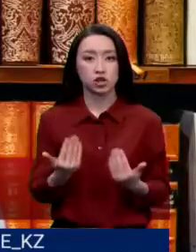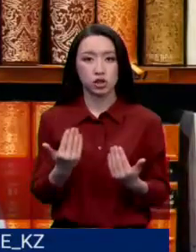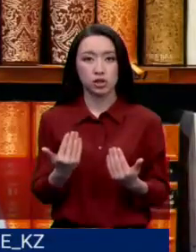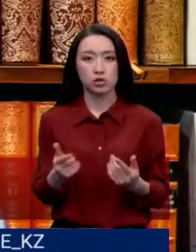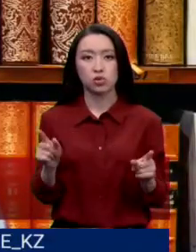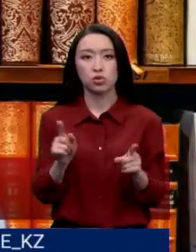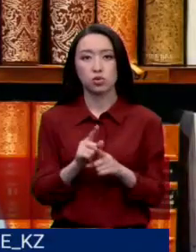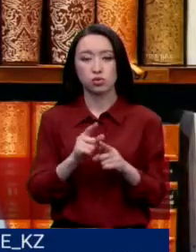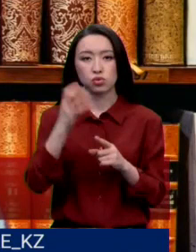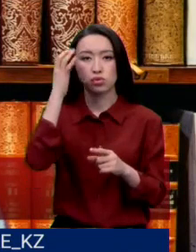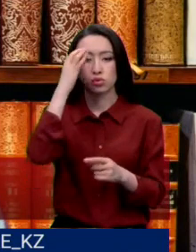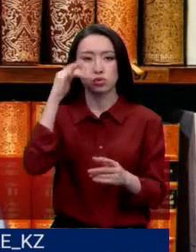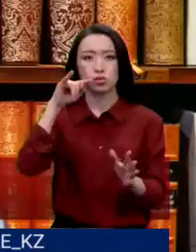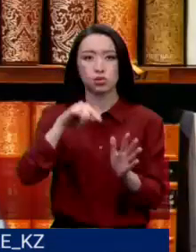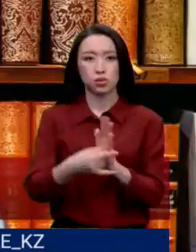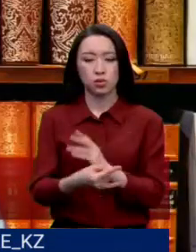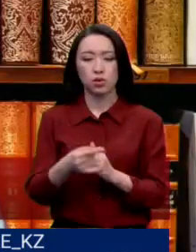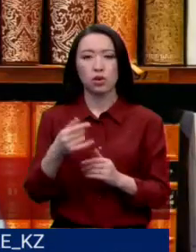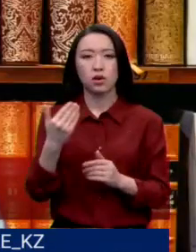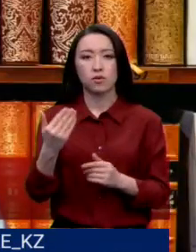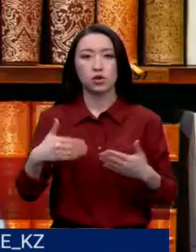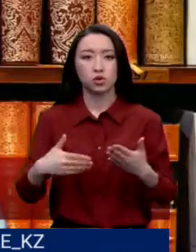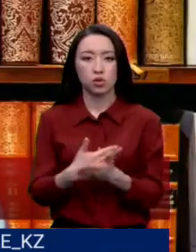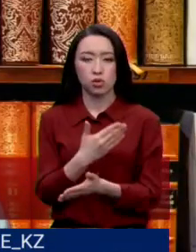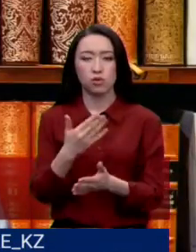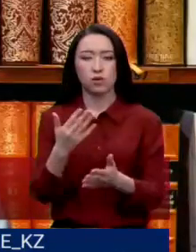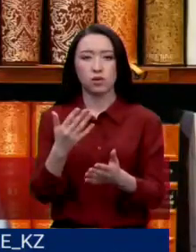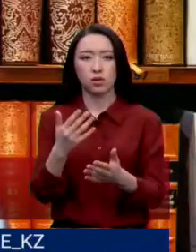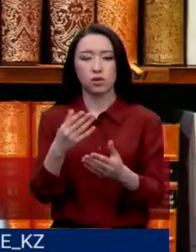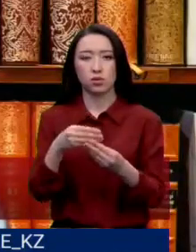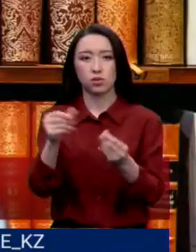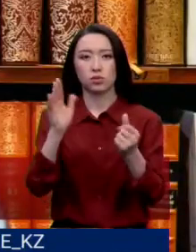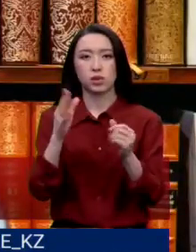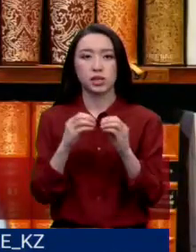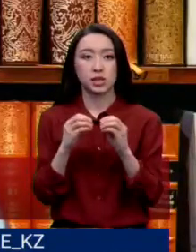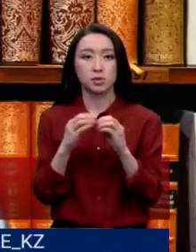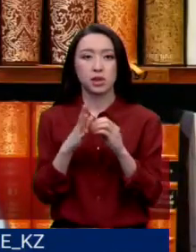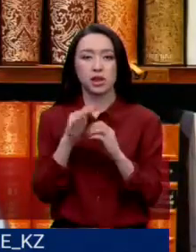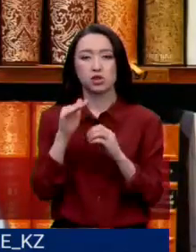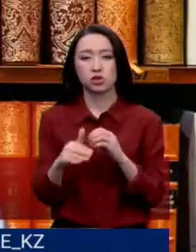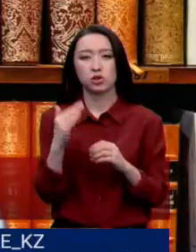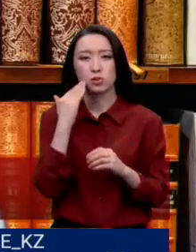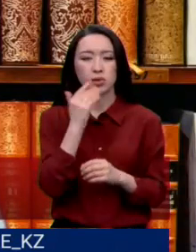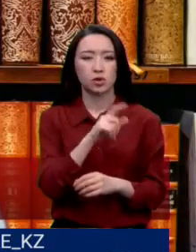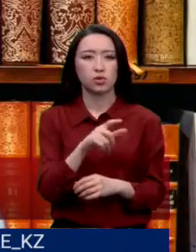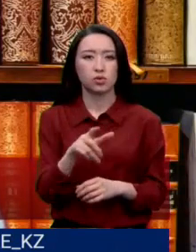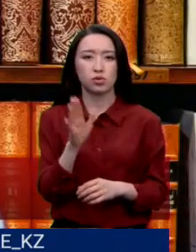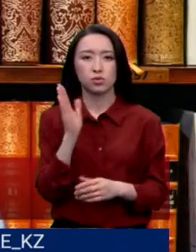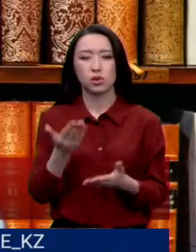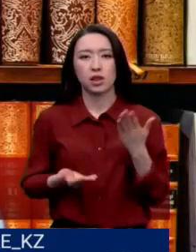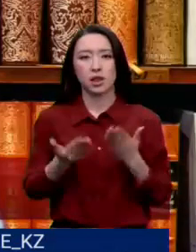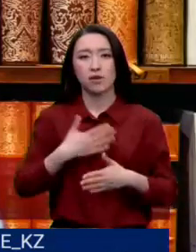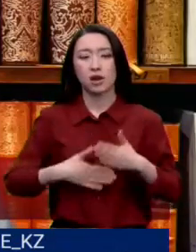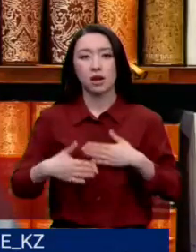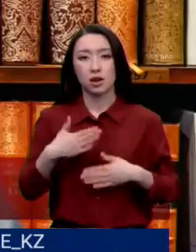же черную дыру автопрома снова уйдут. Да, 10-15 тысяч счастливчиков, наверное, будут